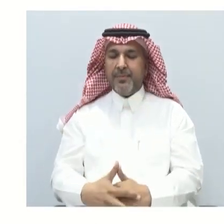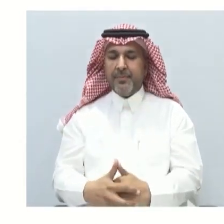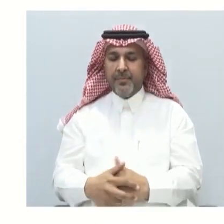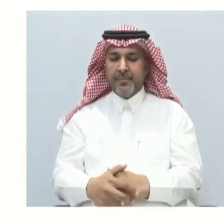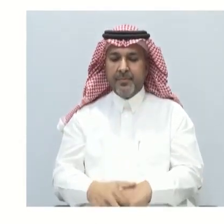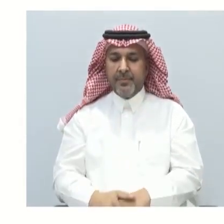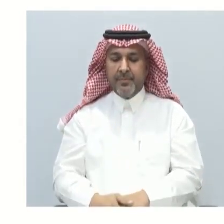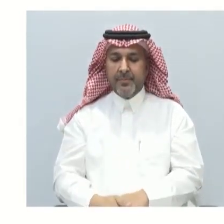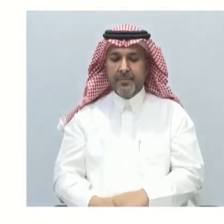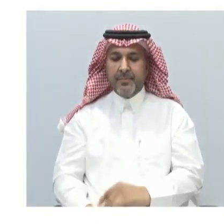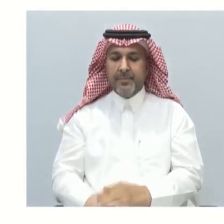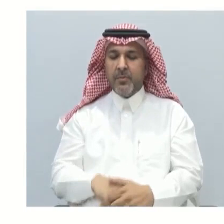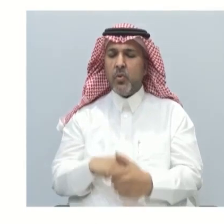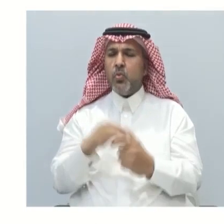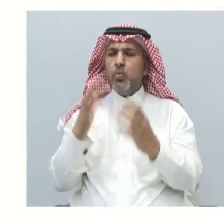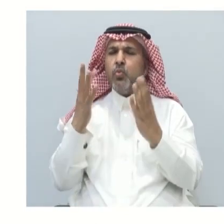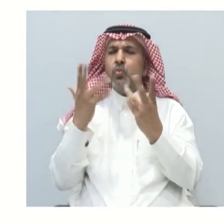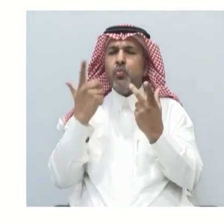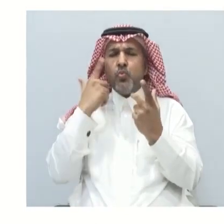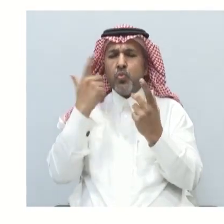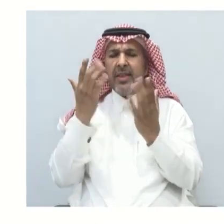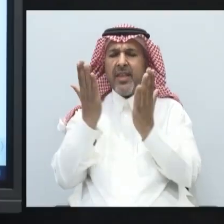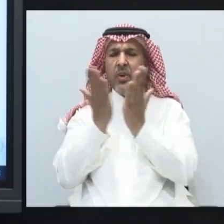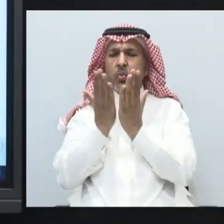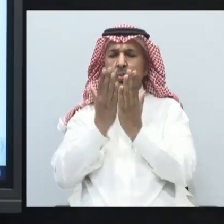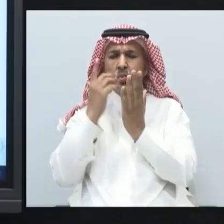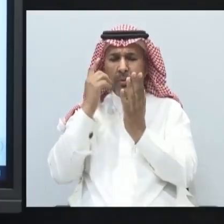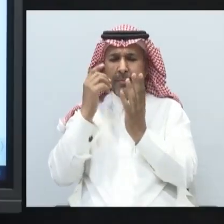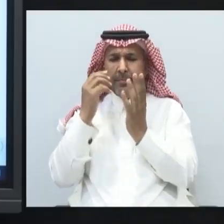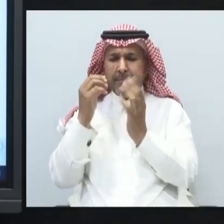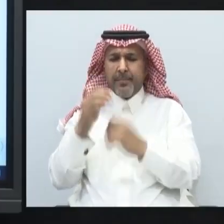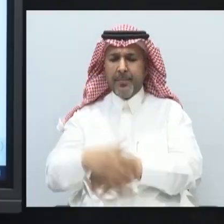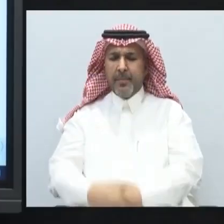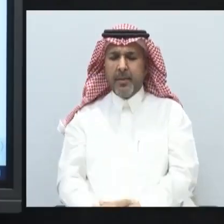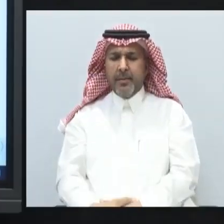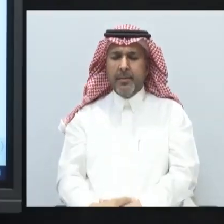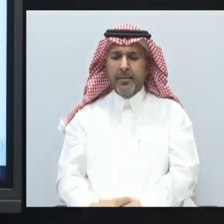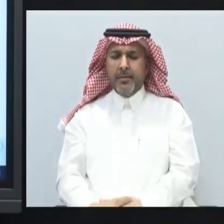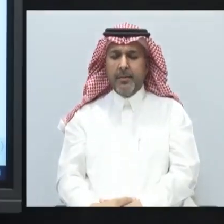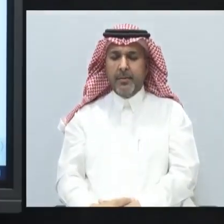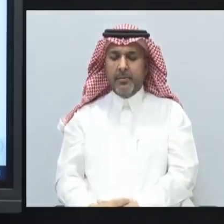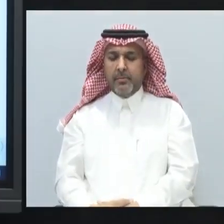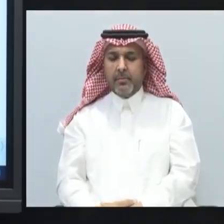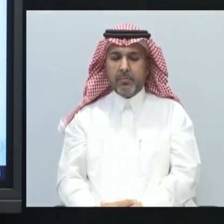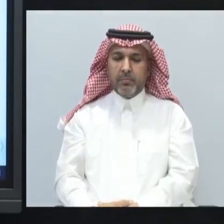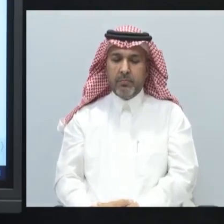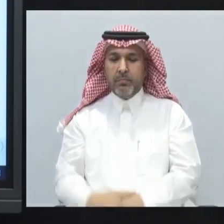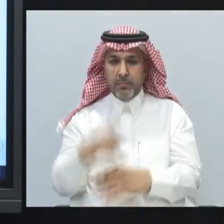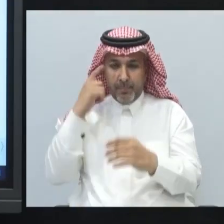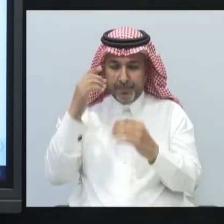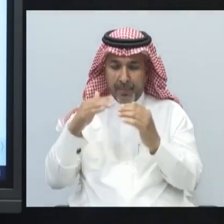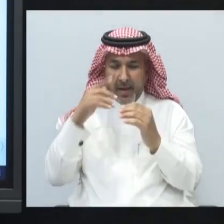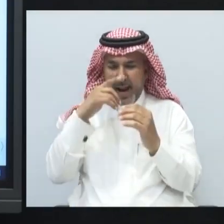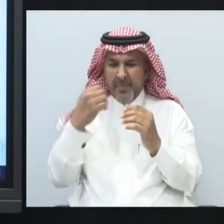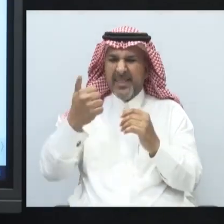المؤثره على ادخار الاسره طبعا قلنا طالما ان مثلا معامل الارتباط هو 60% فهو ارتباط طردي متوسط فبالتالي